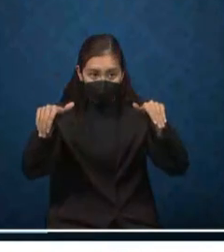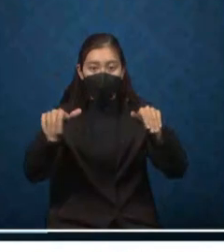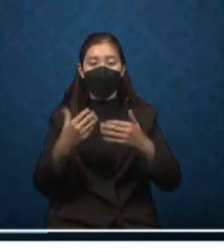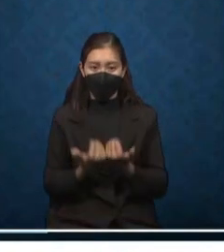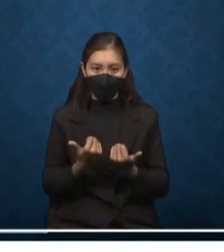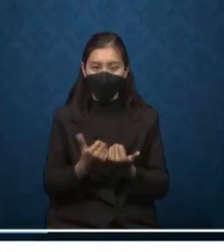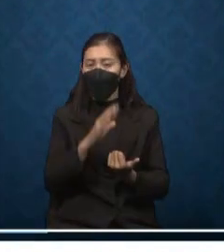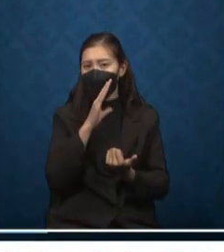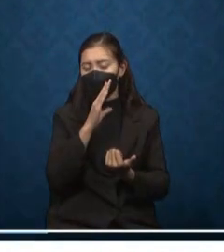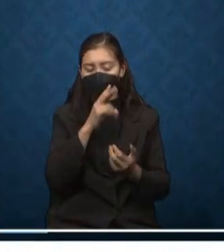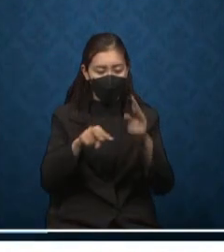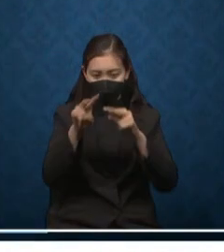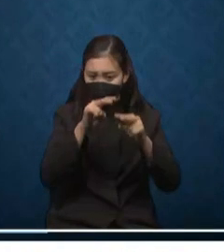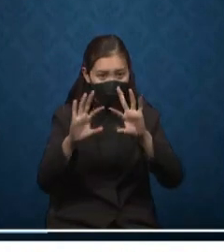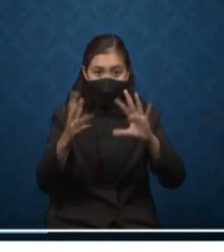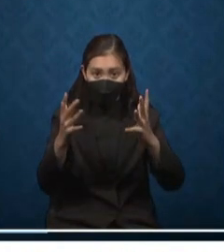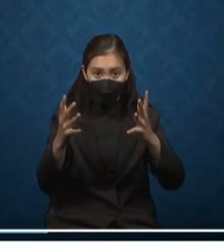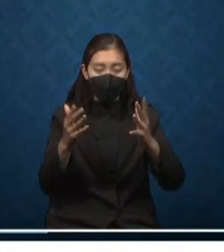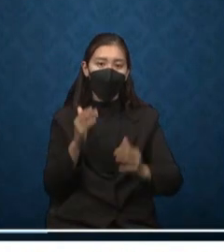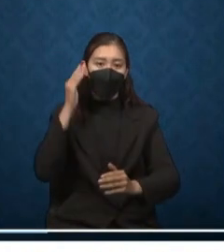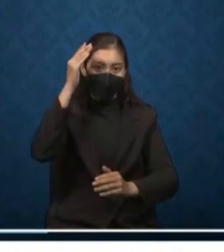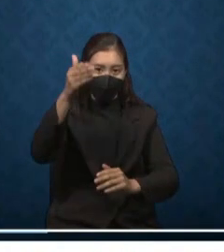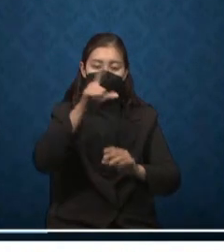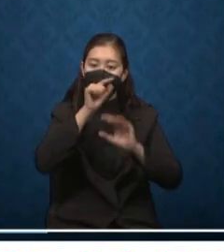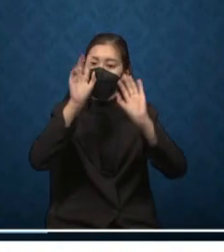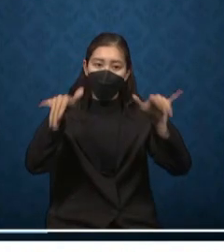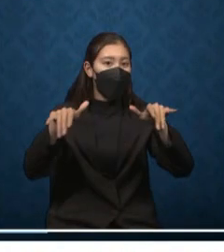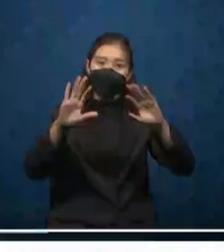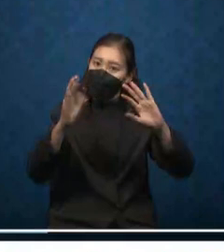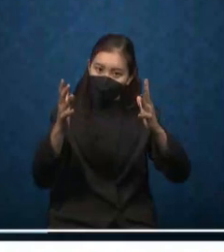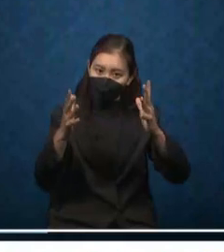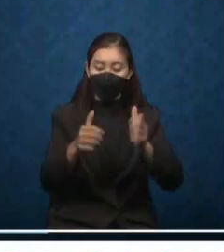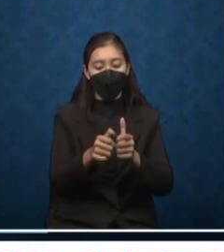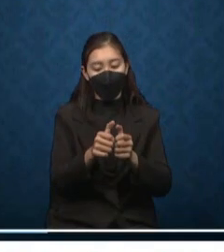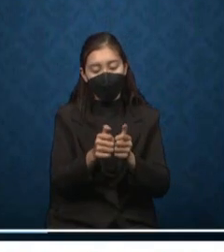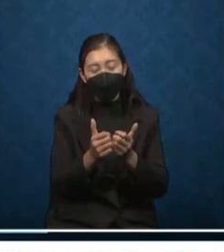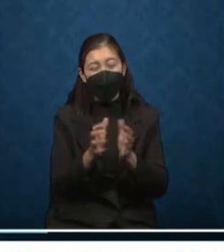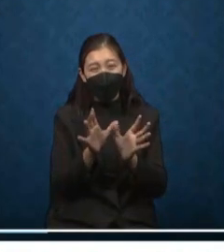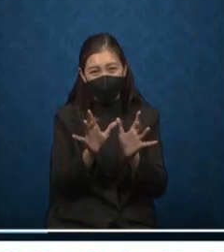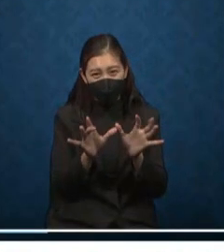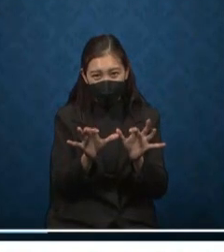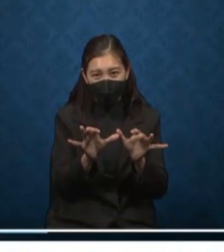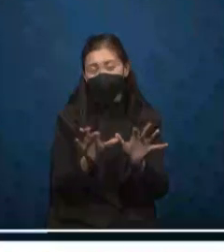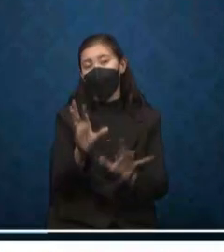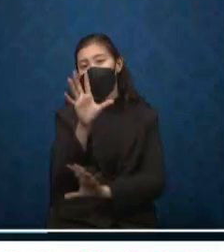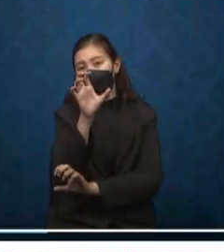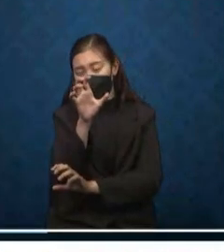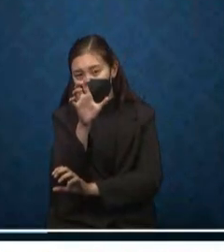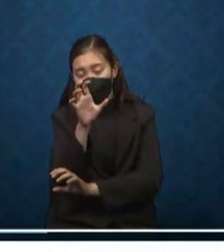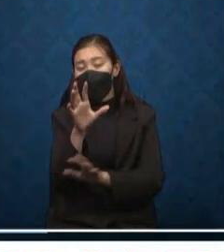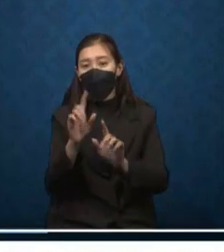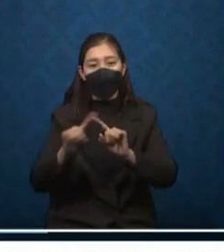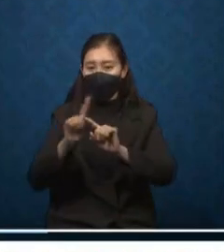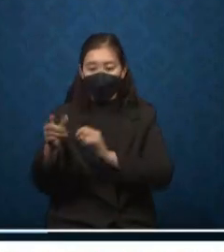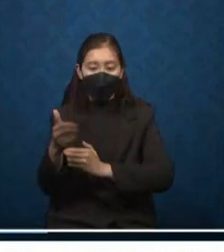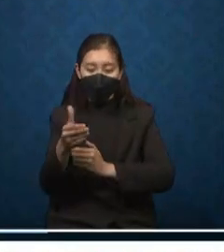ก็จะหายไปเพราะนั้นประโยชน์ของป่าชายเลนนั้นเนี่ยแทบจะไม่มีอะไรให้ต้องถกเถียงแล้วนะครับแต่ปัญหาอันนึงที่เราไปพบครับท่านประธาน